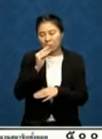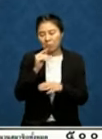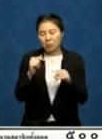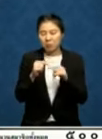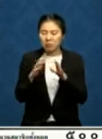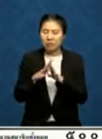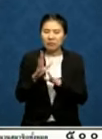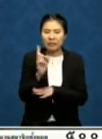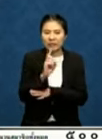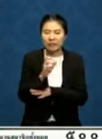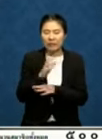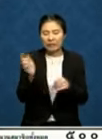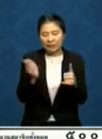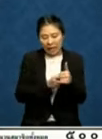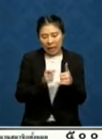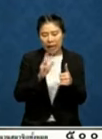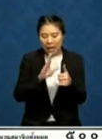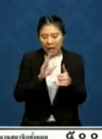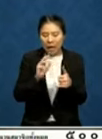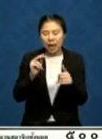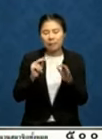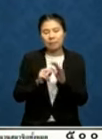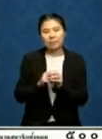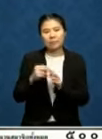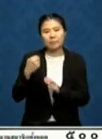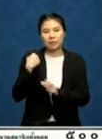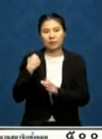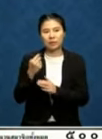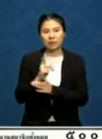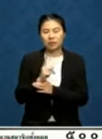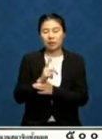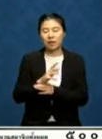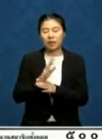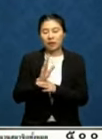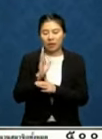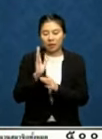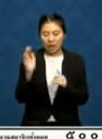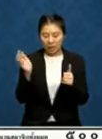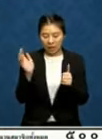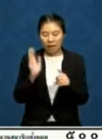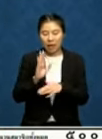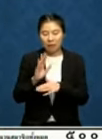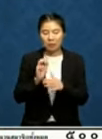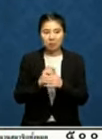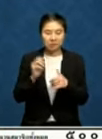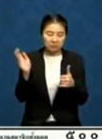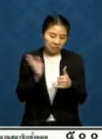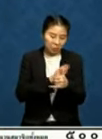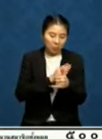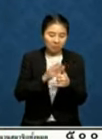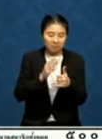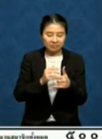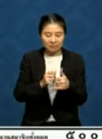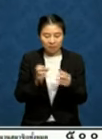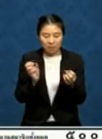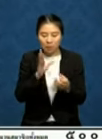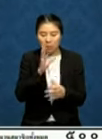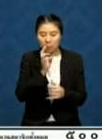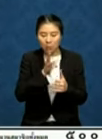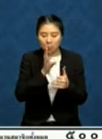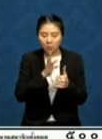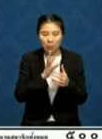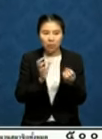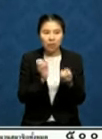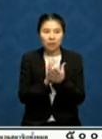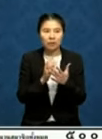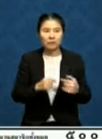มควรแก่การแก้ไขค่ะที่ต้องไม่เป็นการทารุณกรรมหรือการทำร้ายร่างกายและจิตใจของเด็กค่ะ